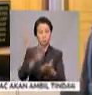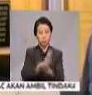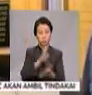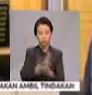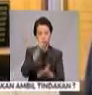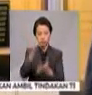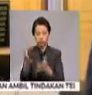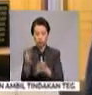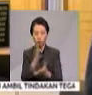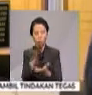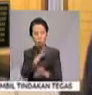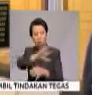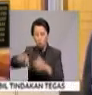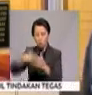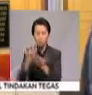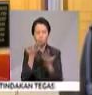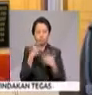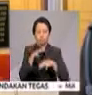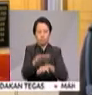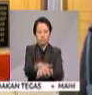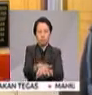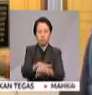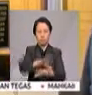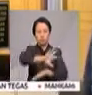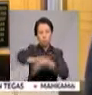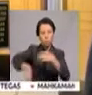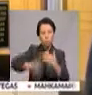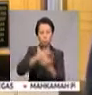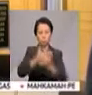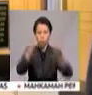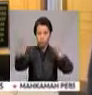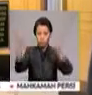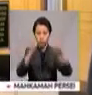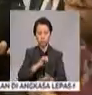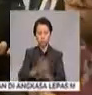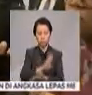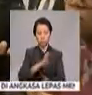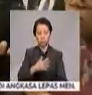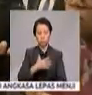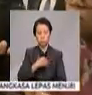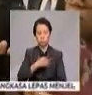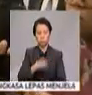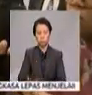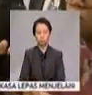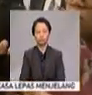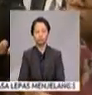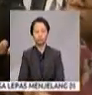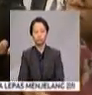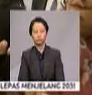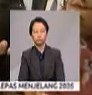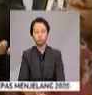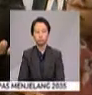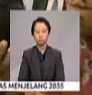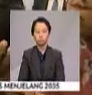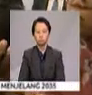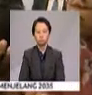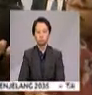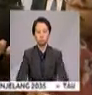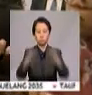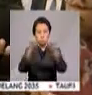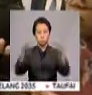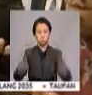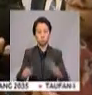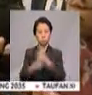Kalau kita tengok yang amat berhormat, Perdana Menteri kita telah melawat negara seperti Pakistan,